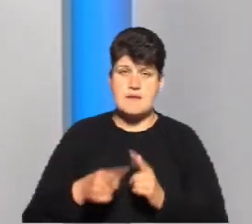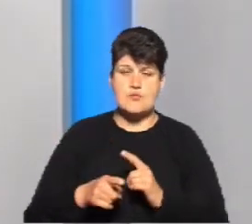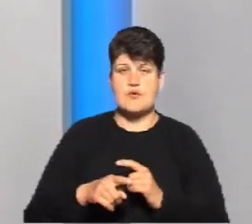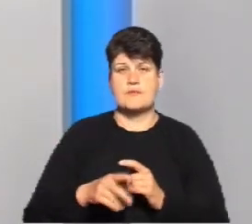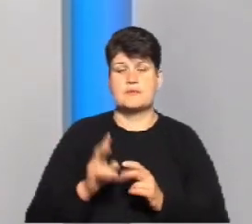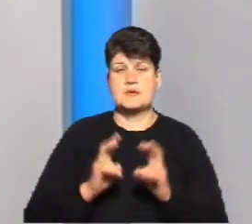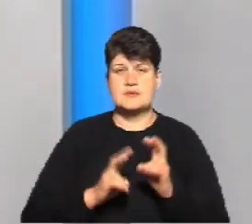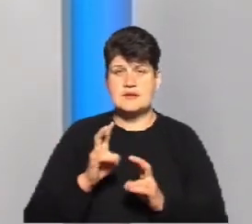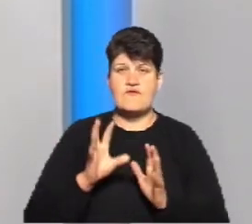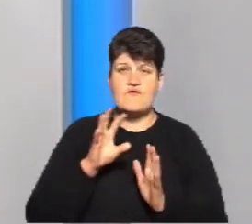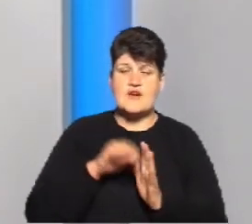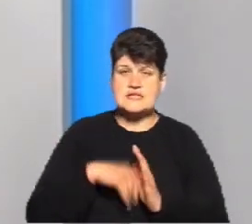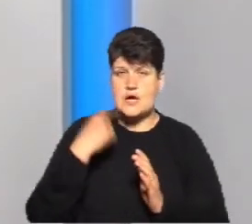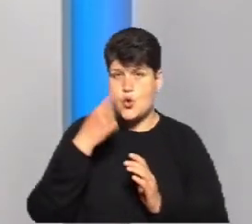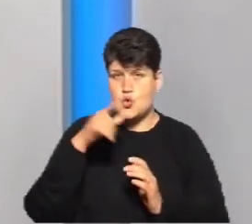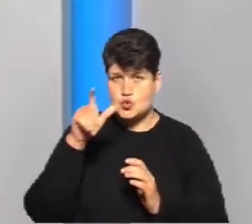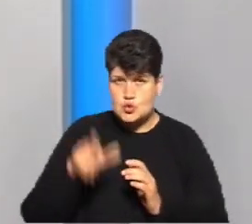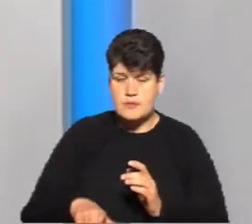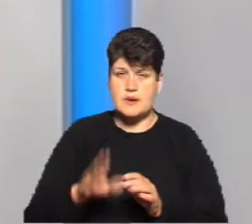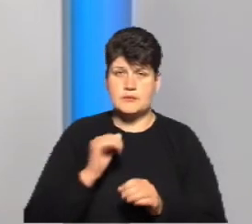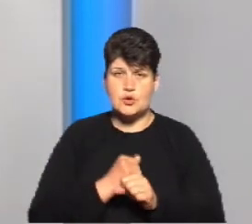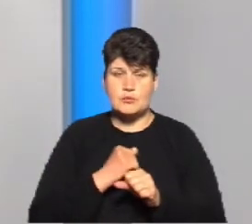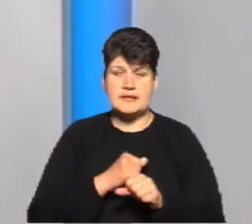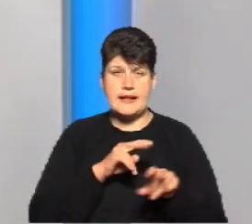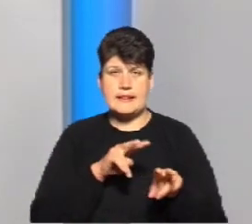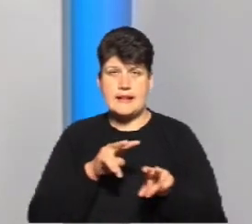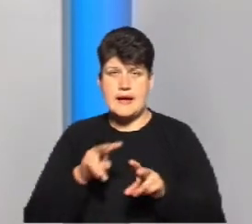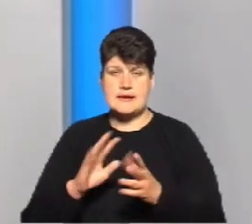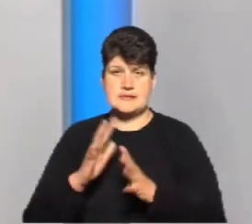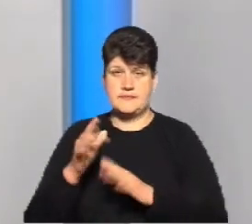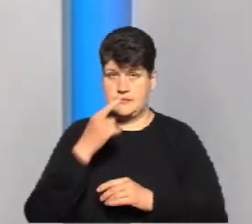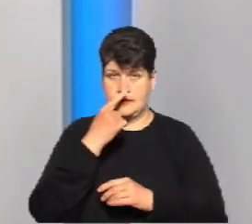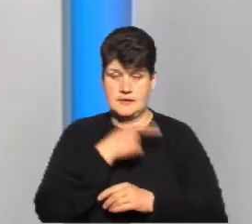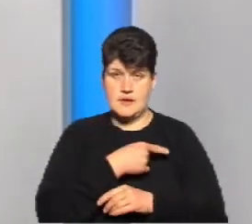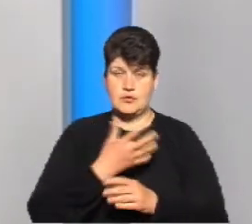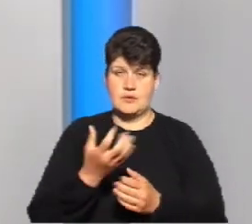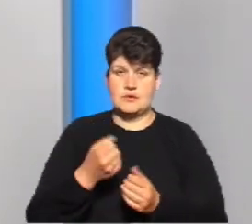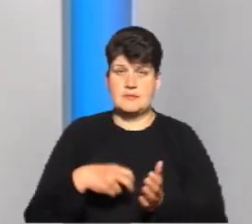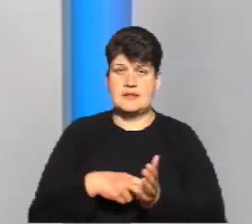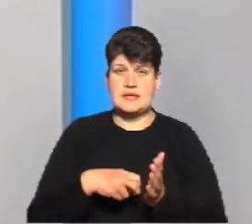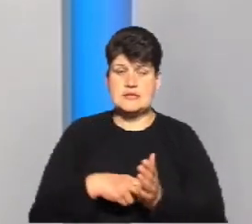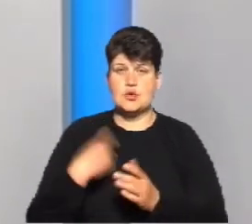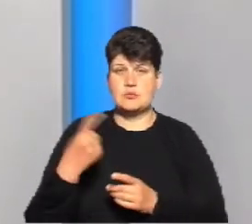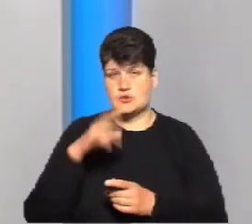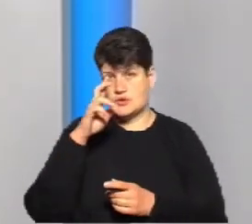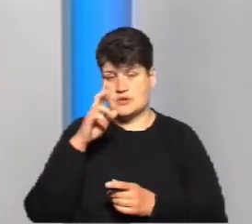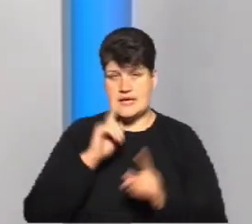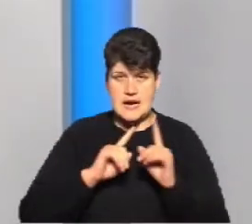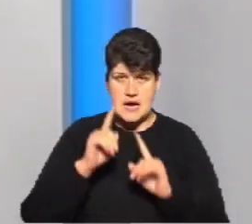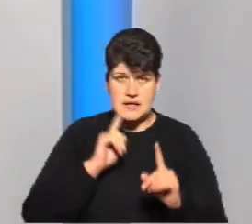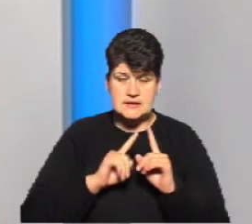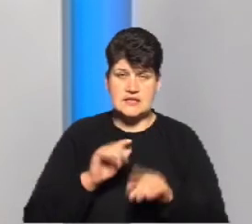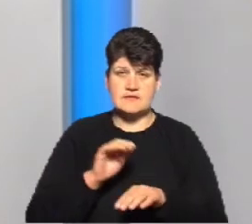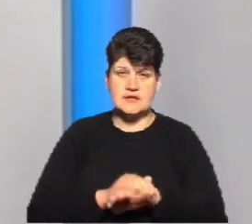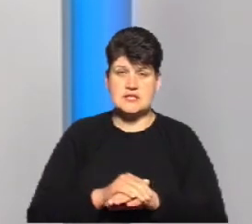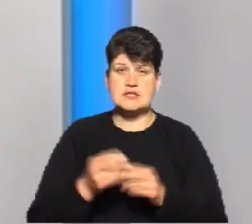таку особу, яка буде здійснювати аналіз за такими лісами. Буквально на днях до нас надійшов лист з обласної ради, які фактично за кошти держави